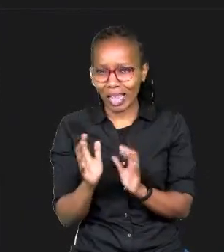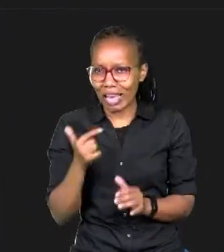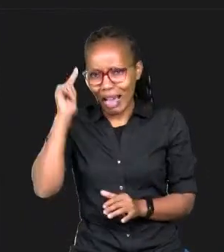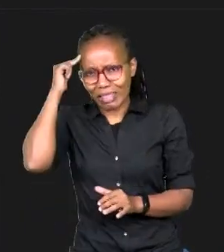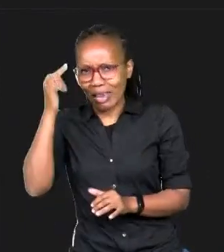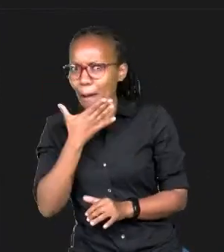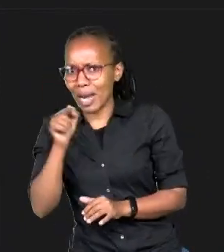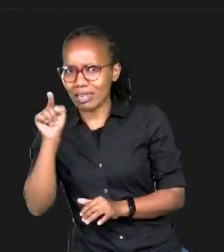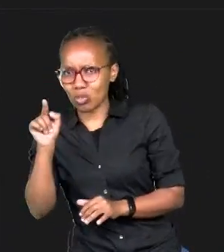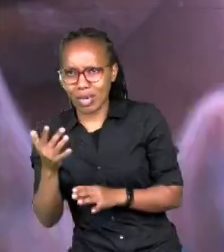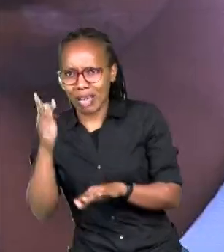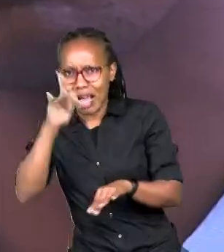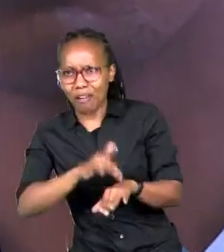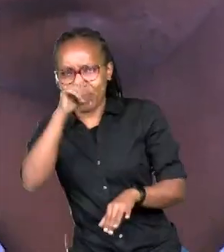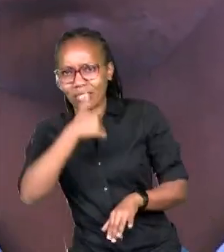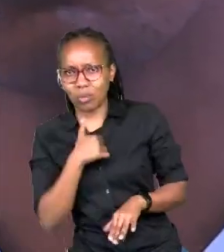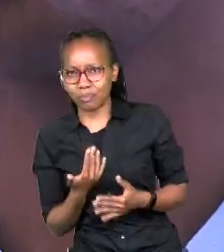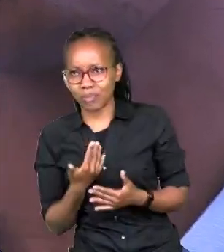madawa aliniharibu. Alinipea 1000